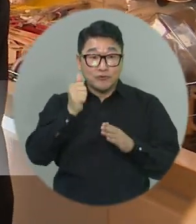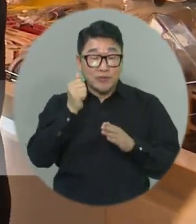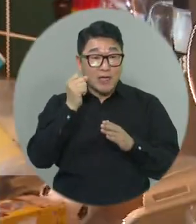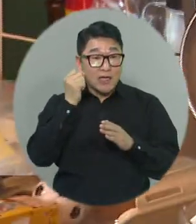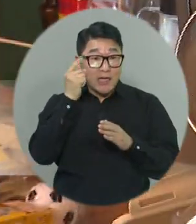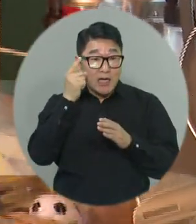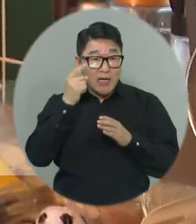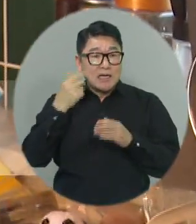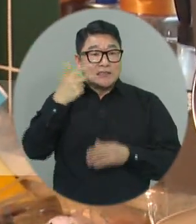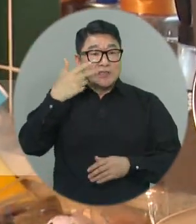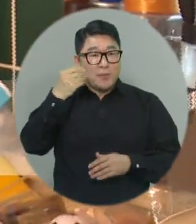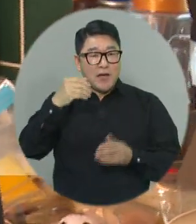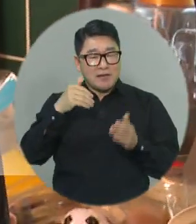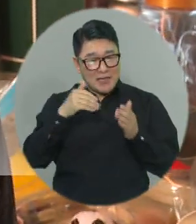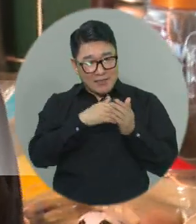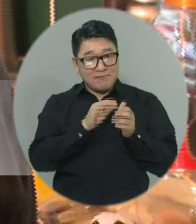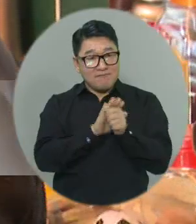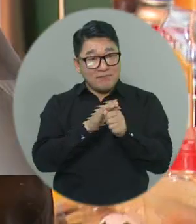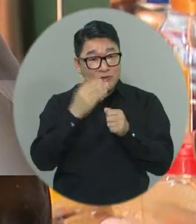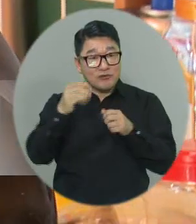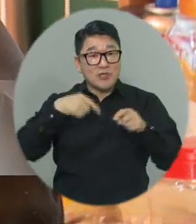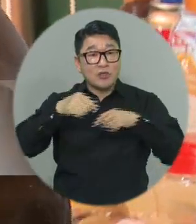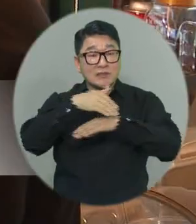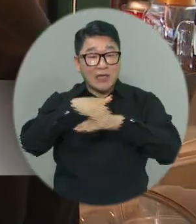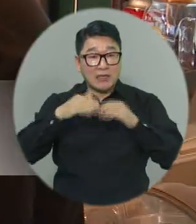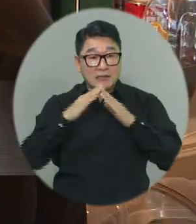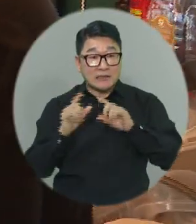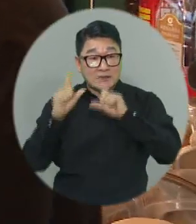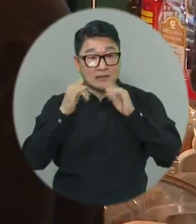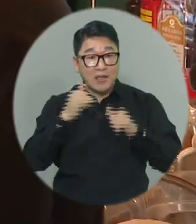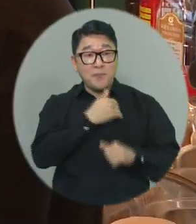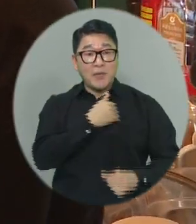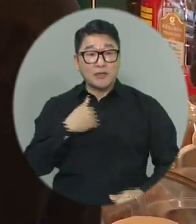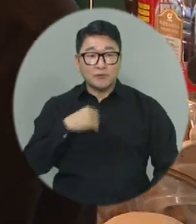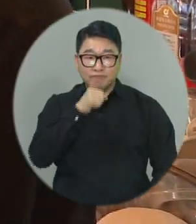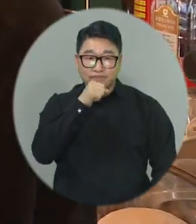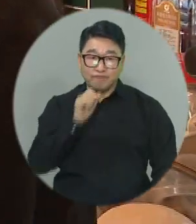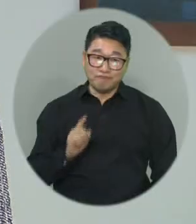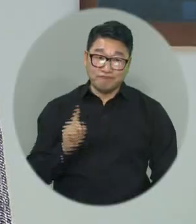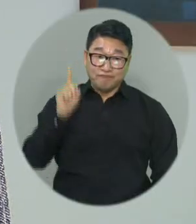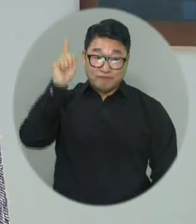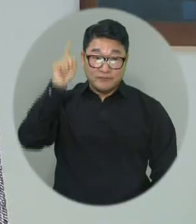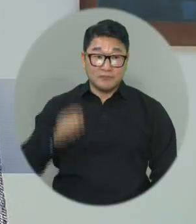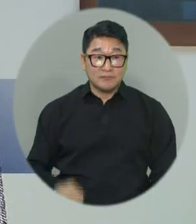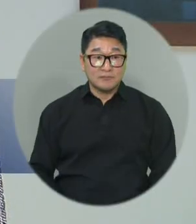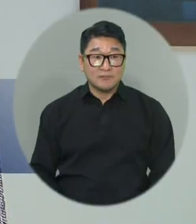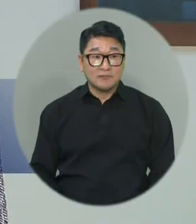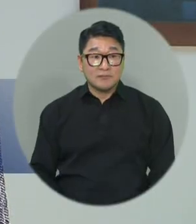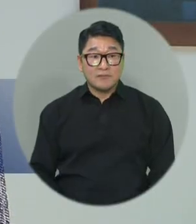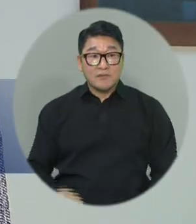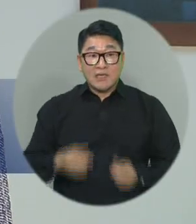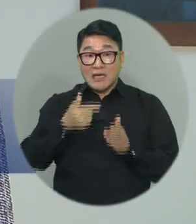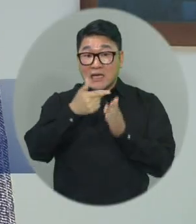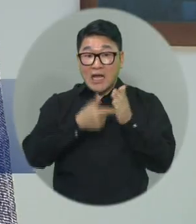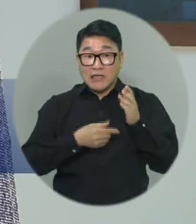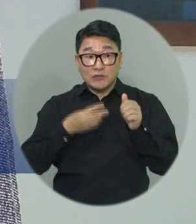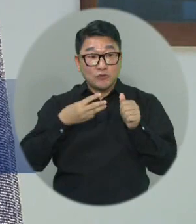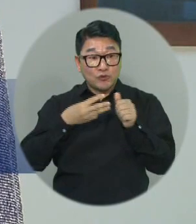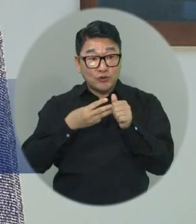임대료 등을 최대 7천만 원을 지급하면서 거주민들의 만족도도 높아지고 있습니다. 네,